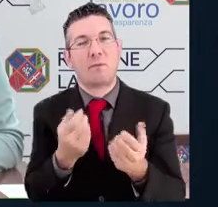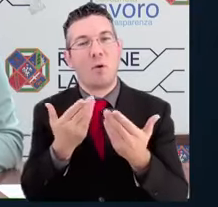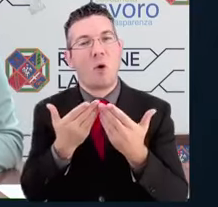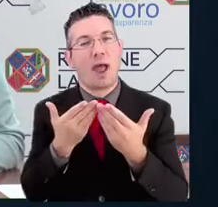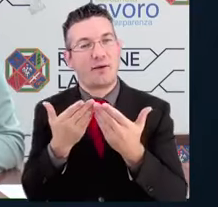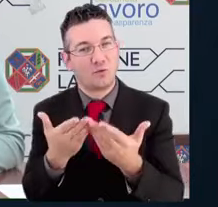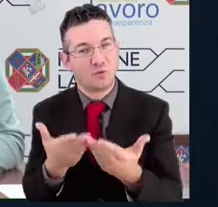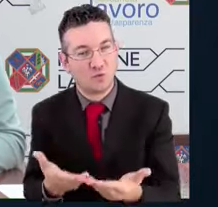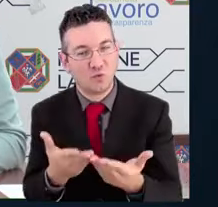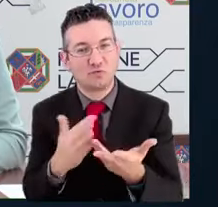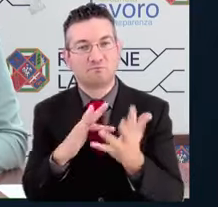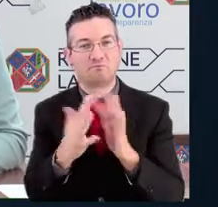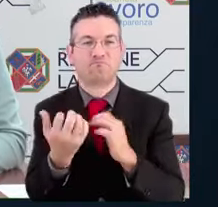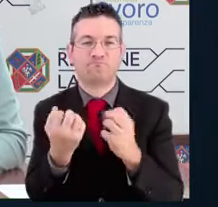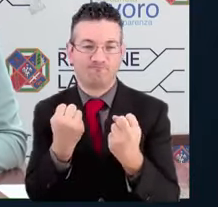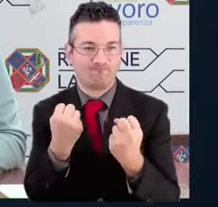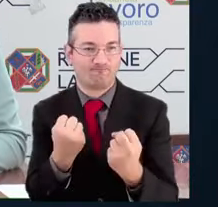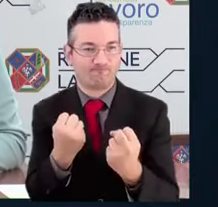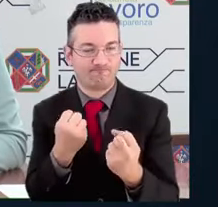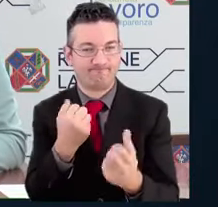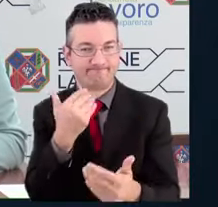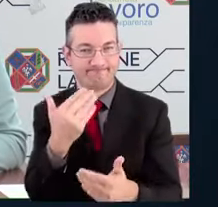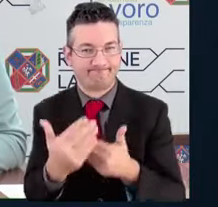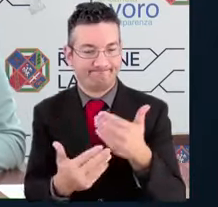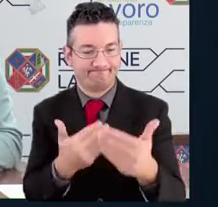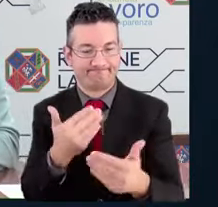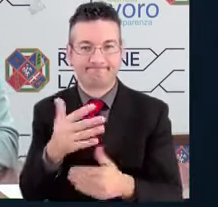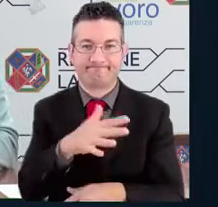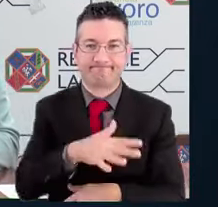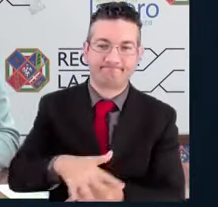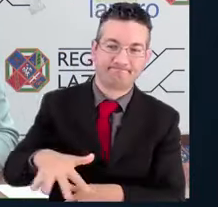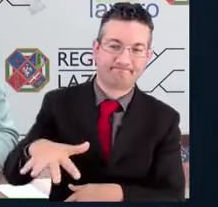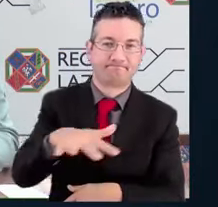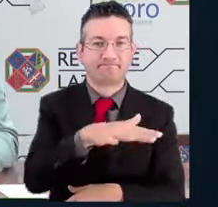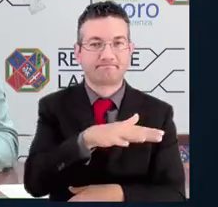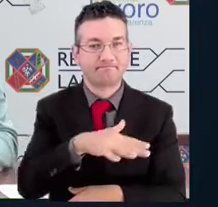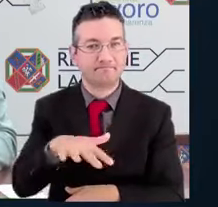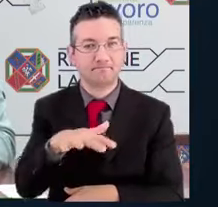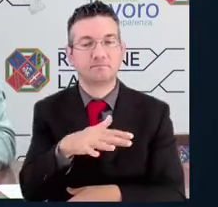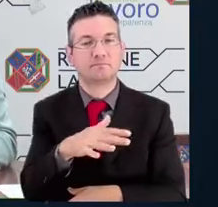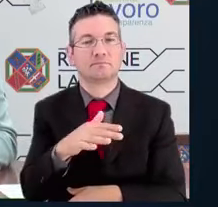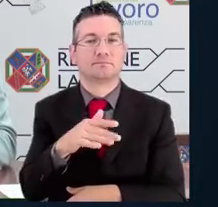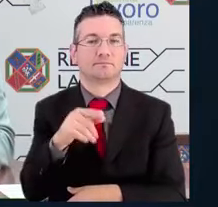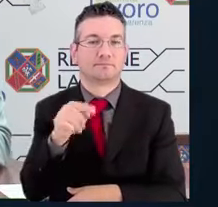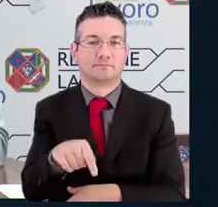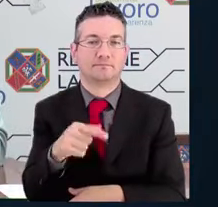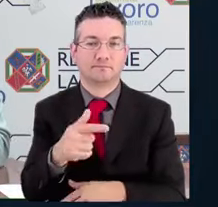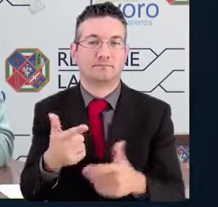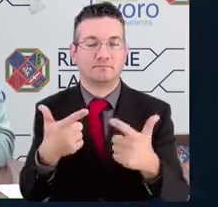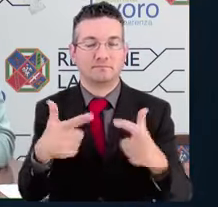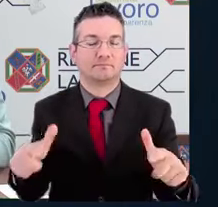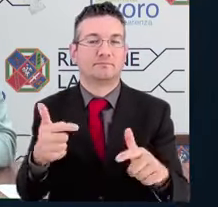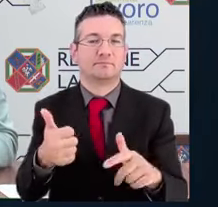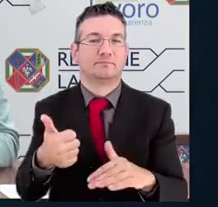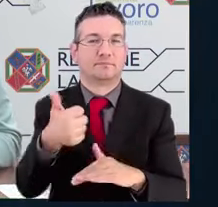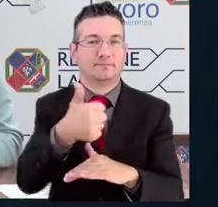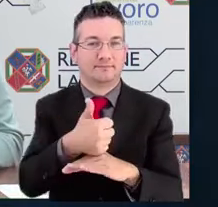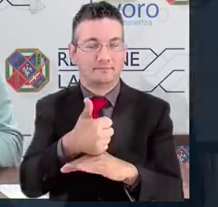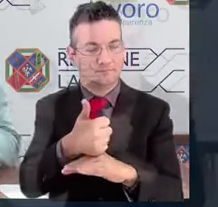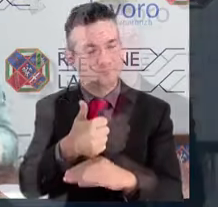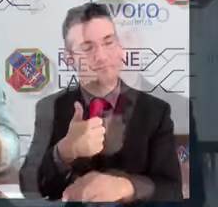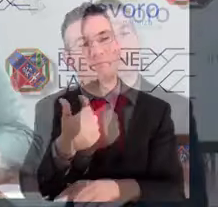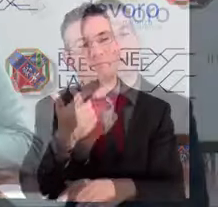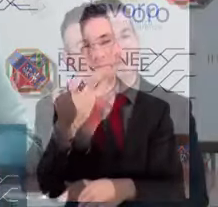i territori limitrofi in generale che sono intorno intorno alla capitale ci tenevo a sottolinearlo perché